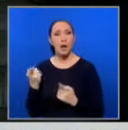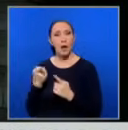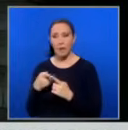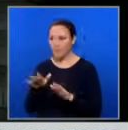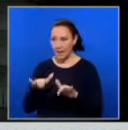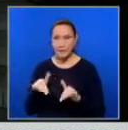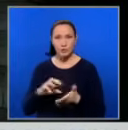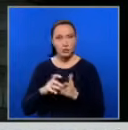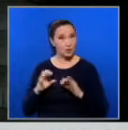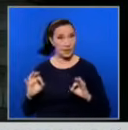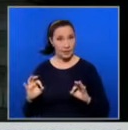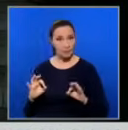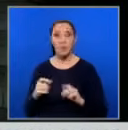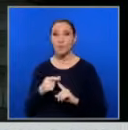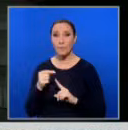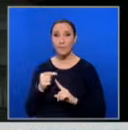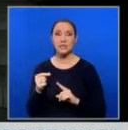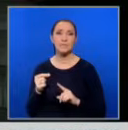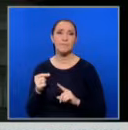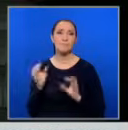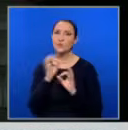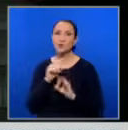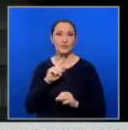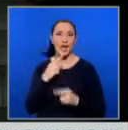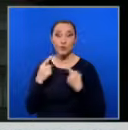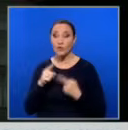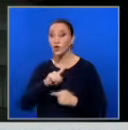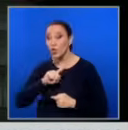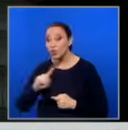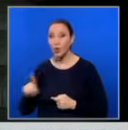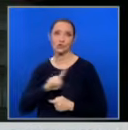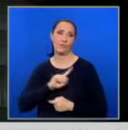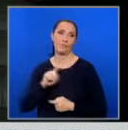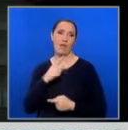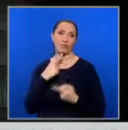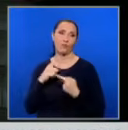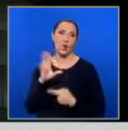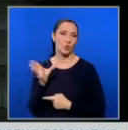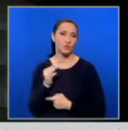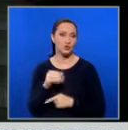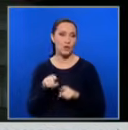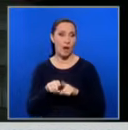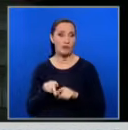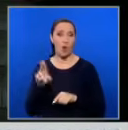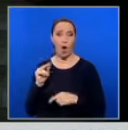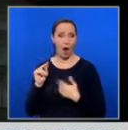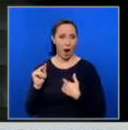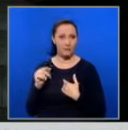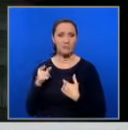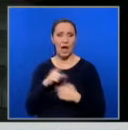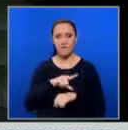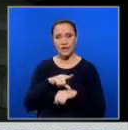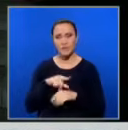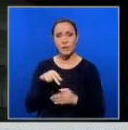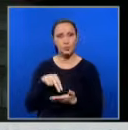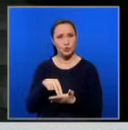Шенген. Но по принципа нищо не е договорено, докато не е договорено всичко. Както казах, това е само една временна